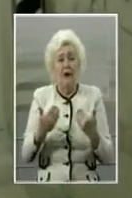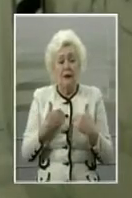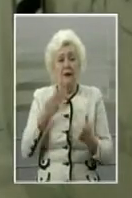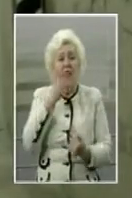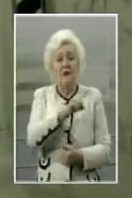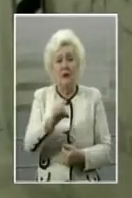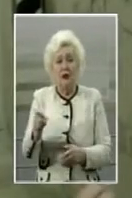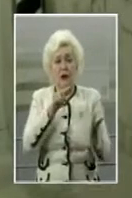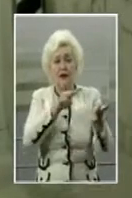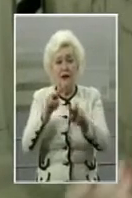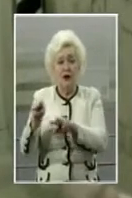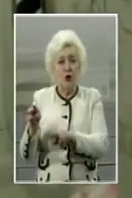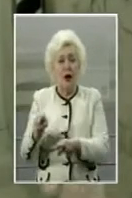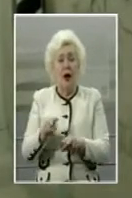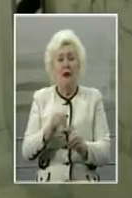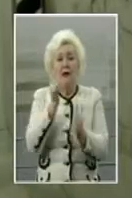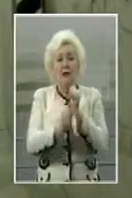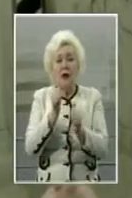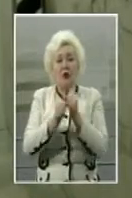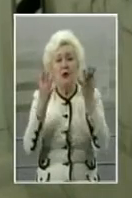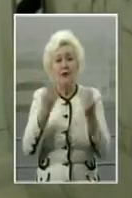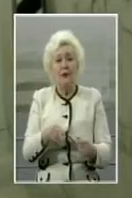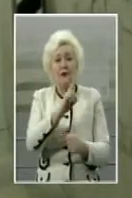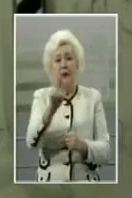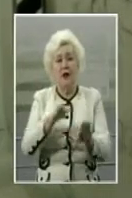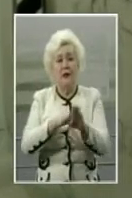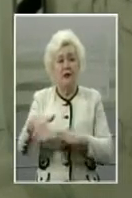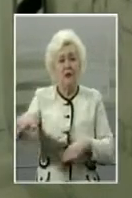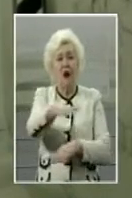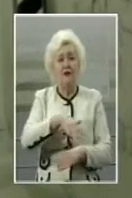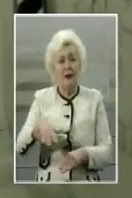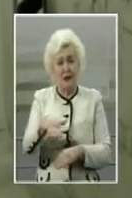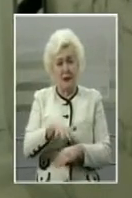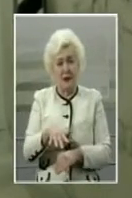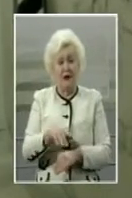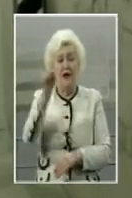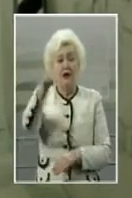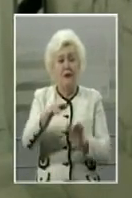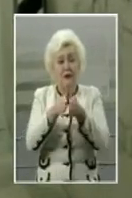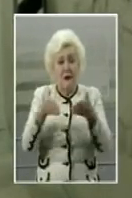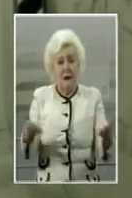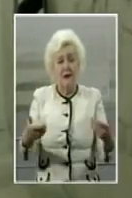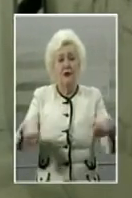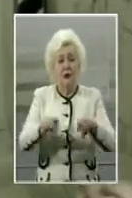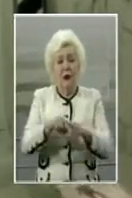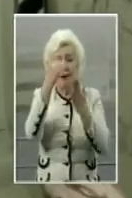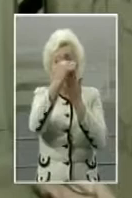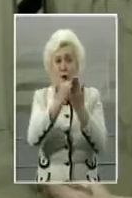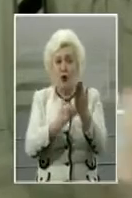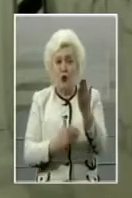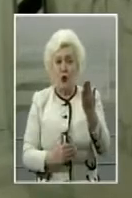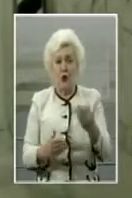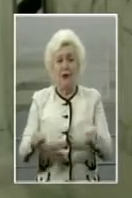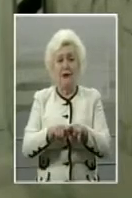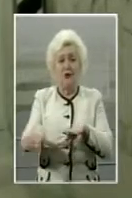час слідкувала за кожним днем, який відбувався на Майдані. І в цій книжці, так і як хронологія цього